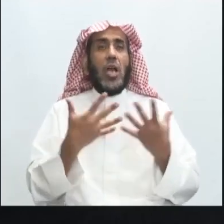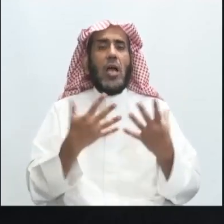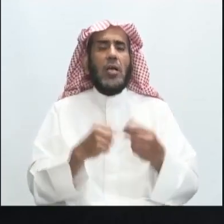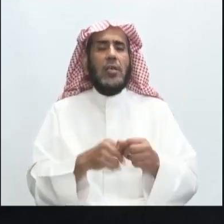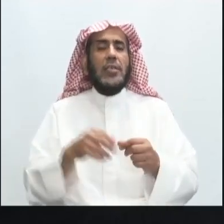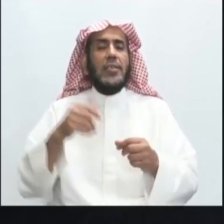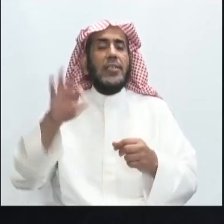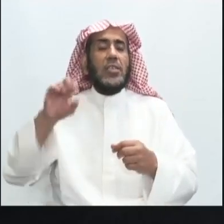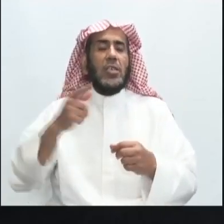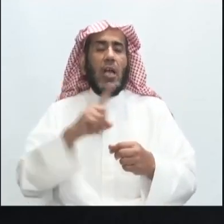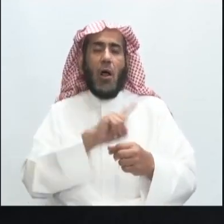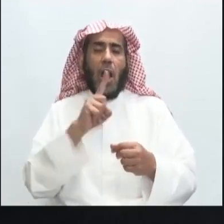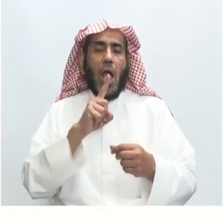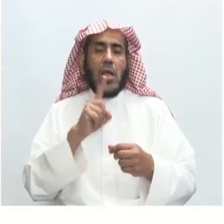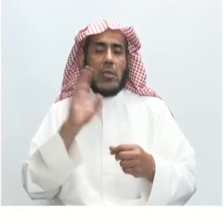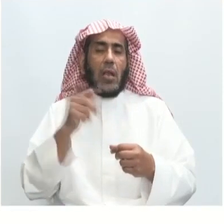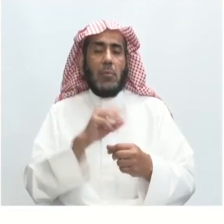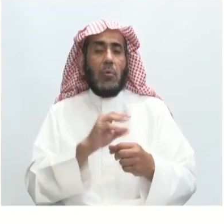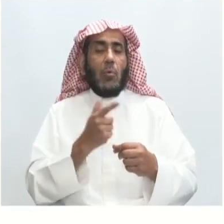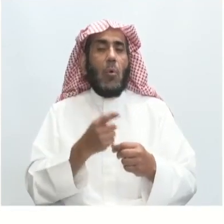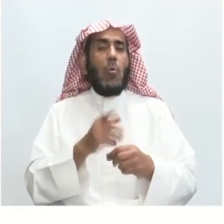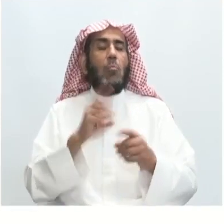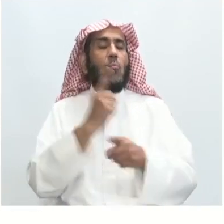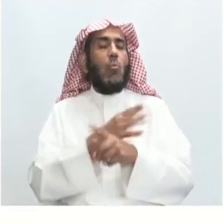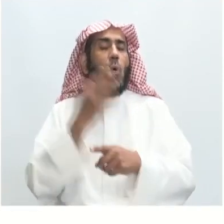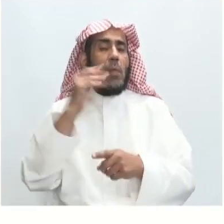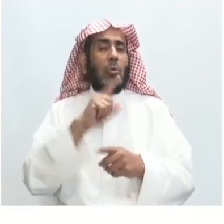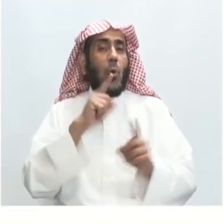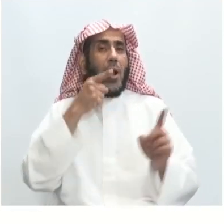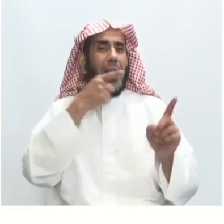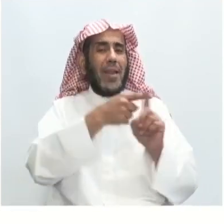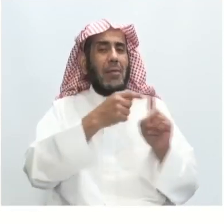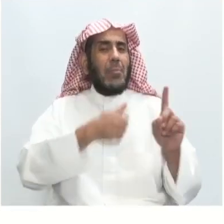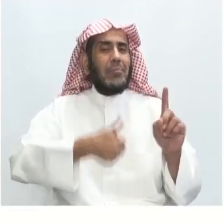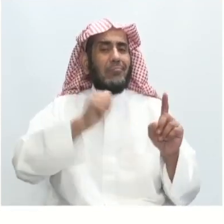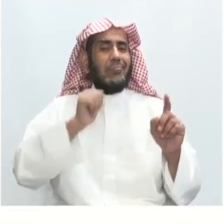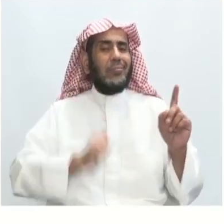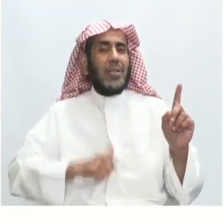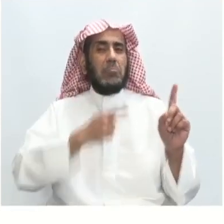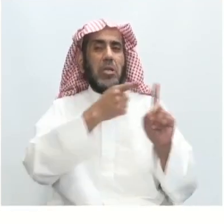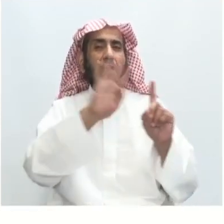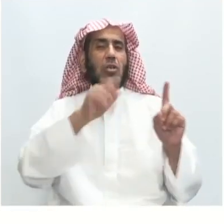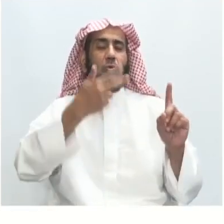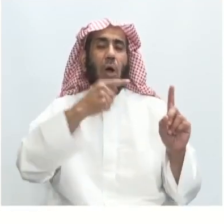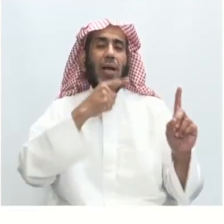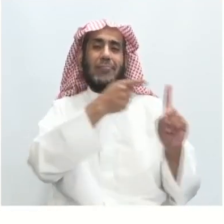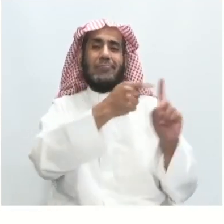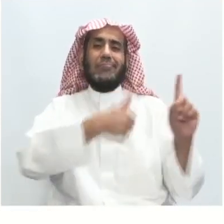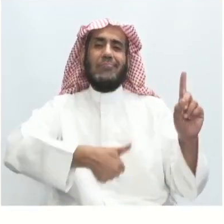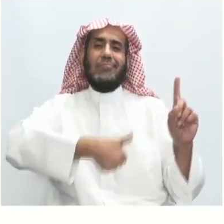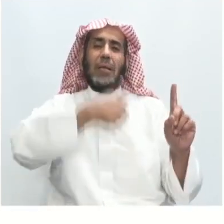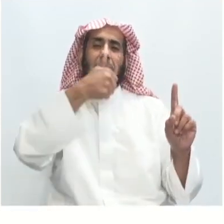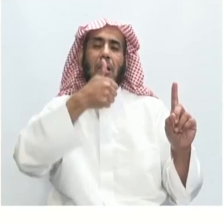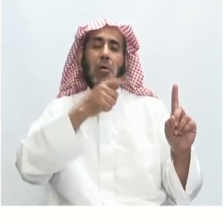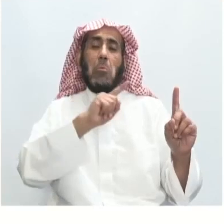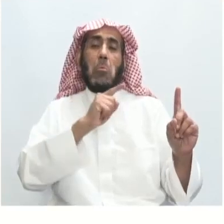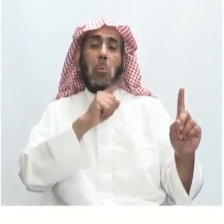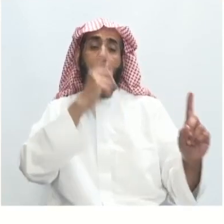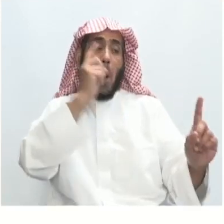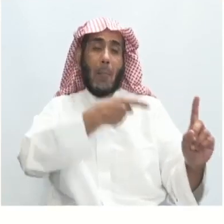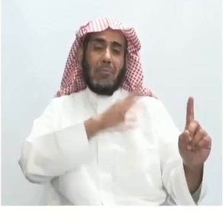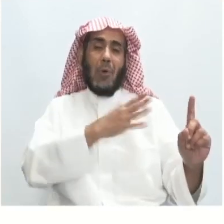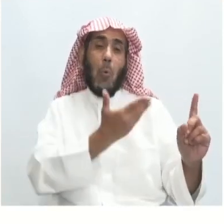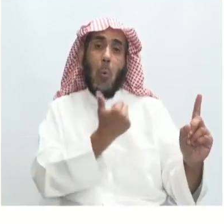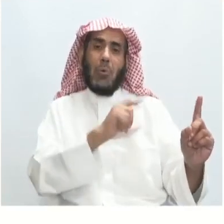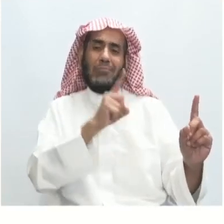انشاء لكنه غير طلبي وحين تقول المعلمه نعمه التلميذه سعاد فهي لا تطلب بالمخاطبه ولما تمدح تمدح هذه